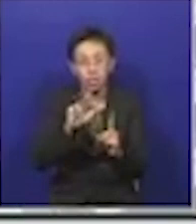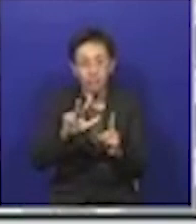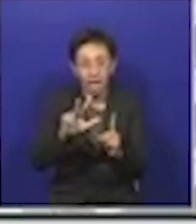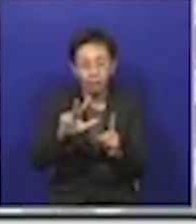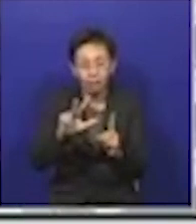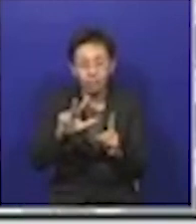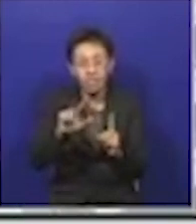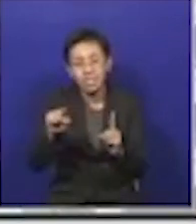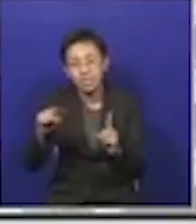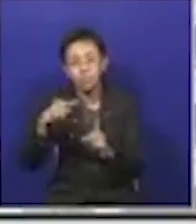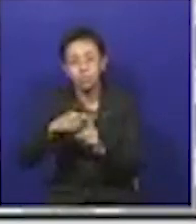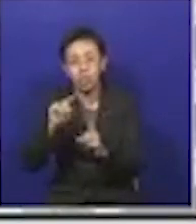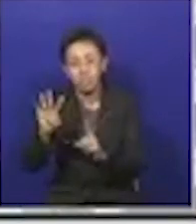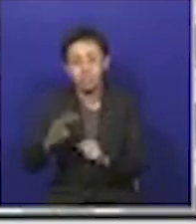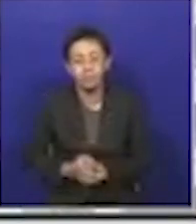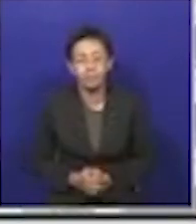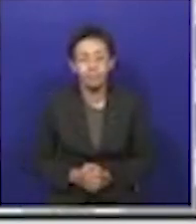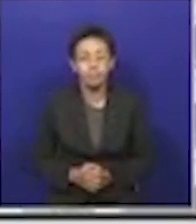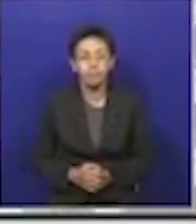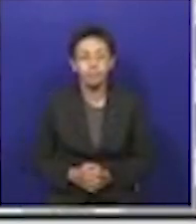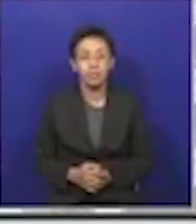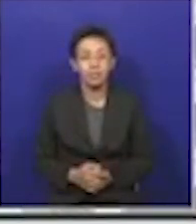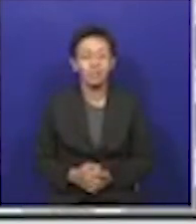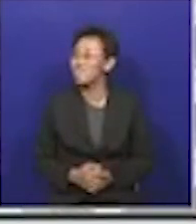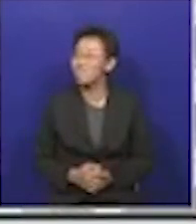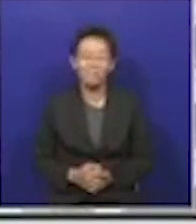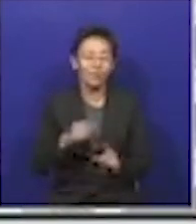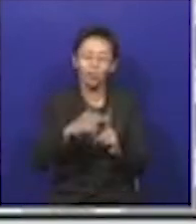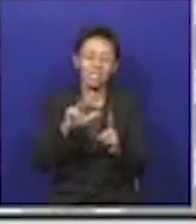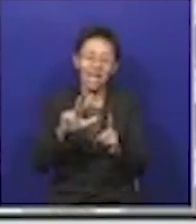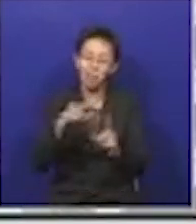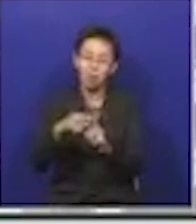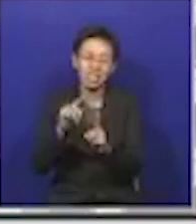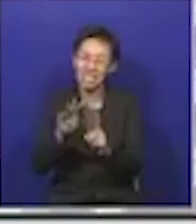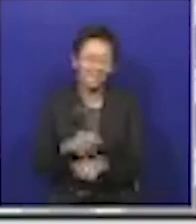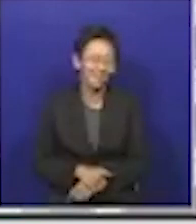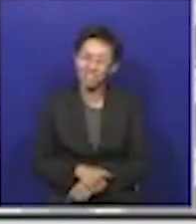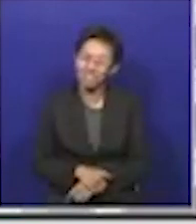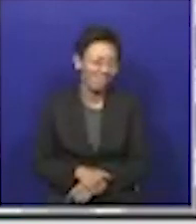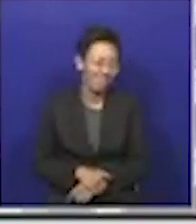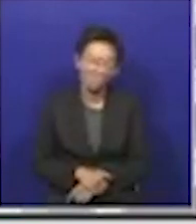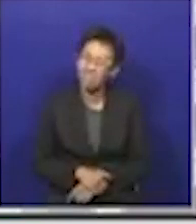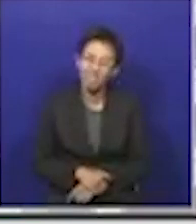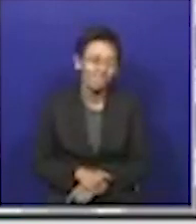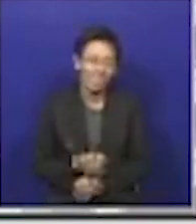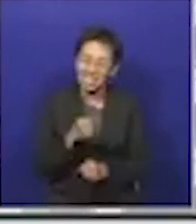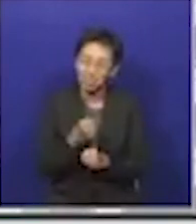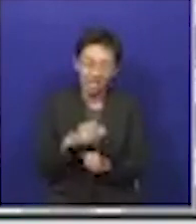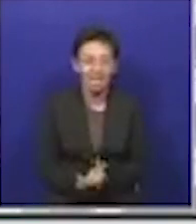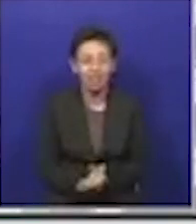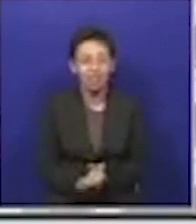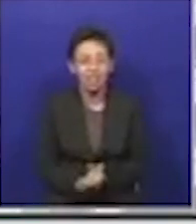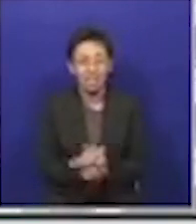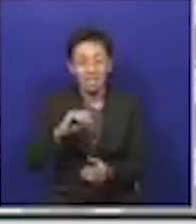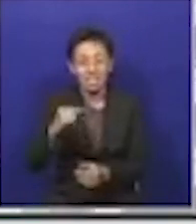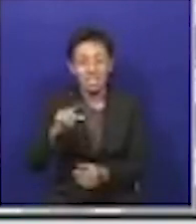4ผมเรียนท่านเลยนะไม่ได้เห็นหรอกครับไม่มีทางที่จะได้เห็นบวก3บวก